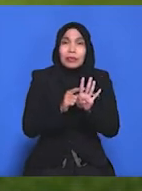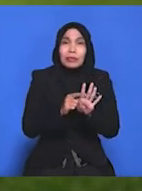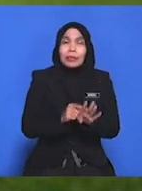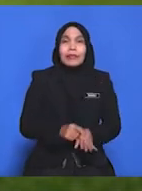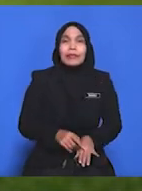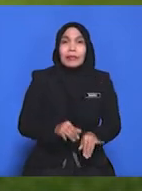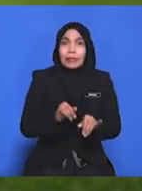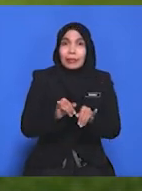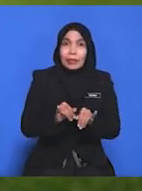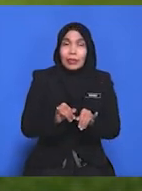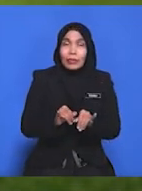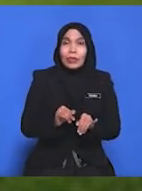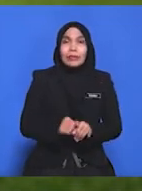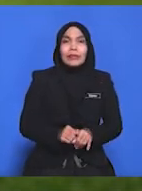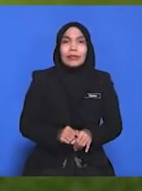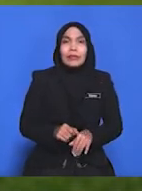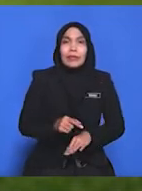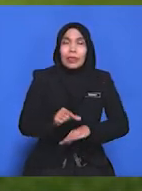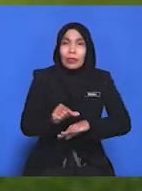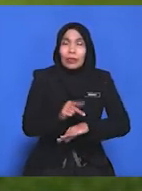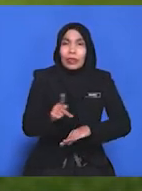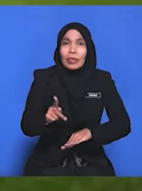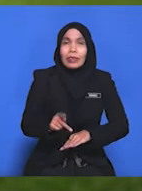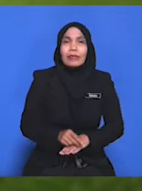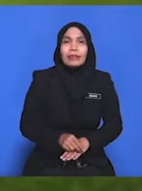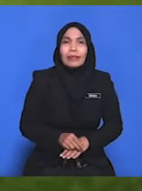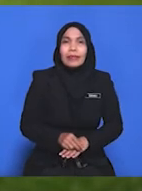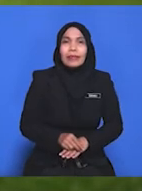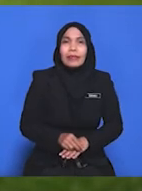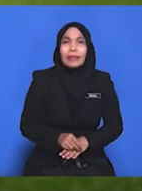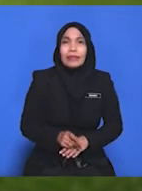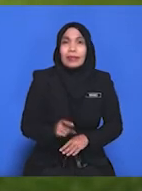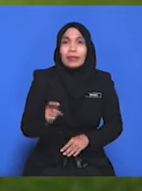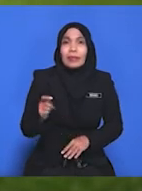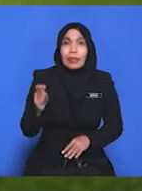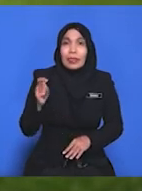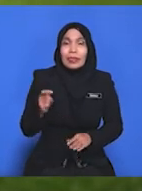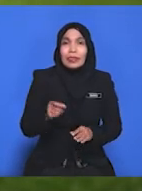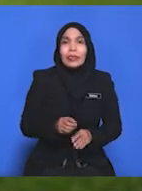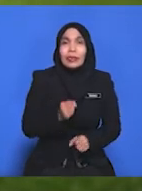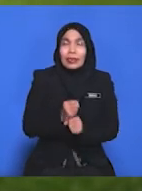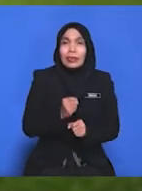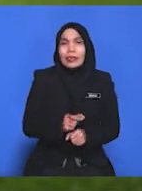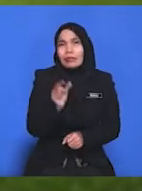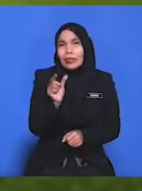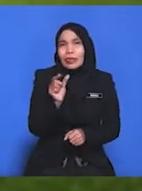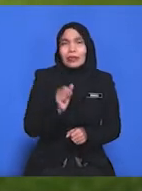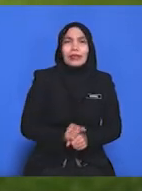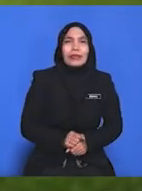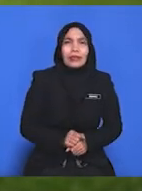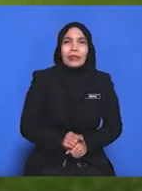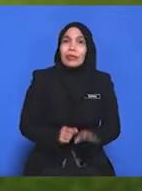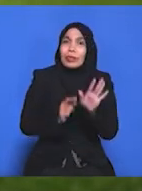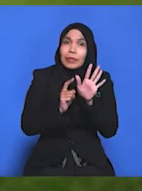sesuai digunakan apabila tenaga kerja tidak mencukupi untuk sesuatu pertandingan. Dan